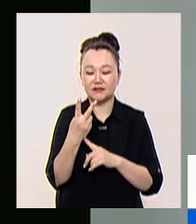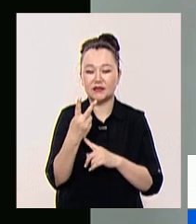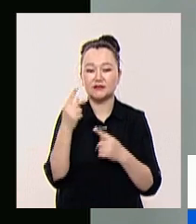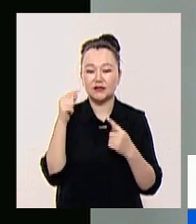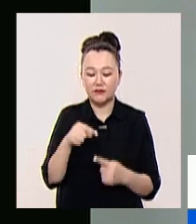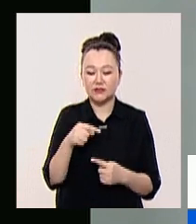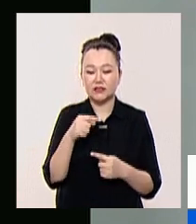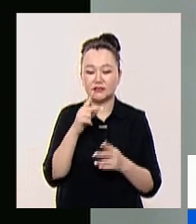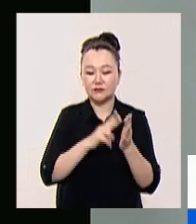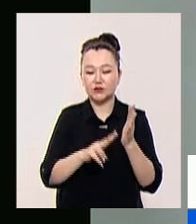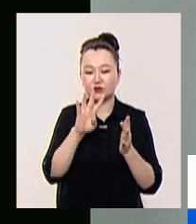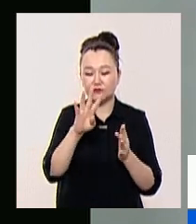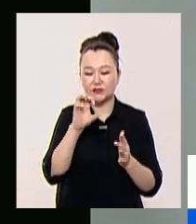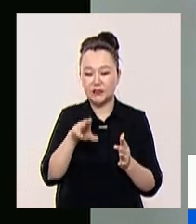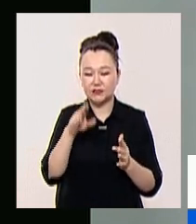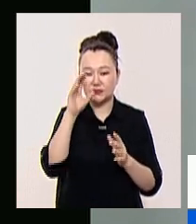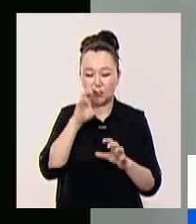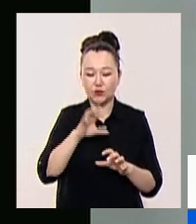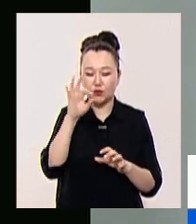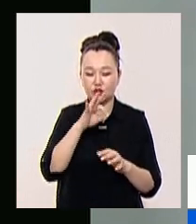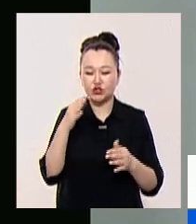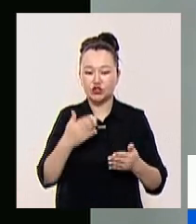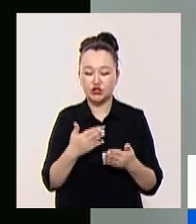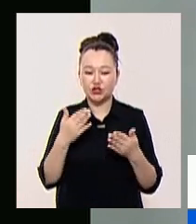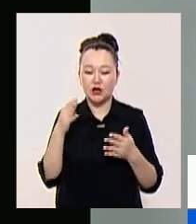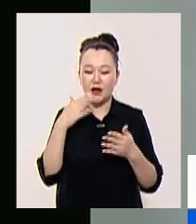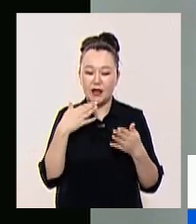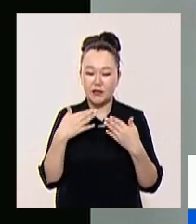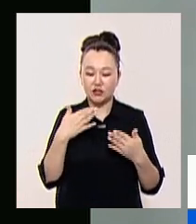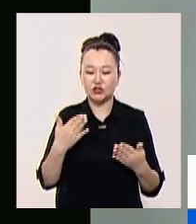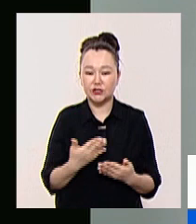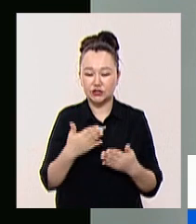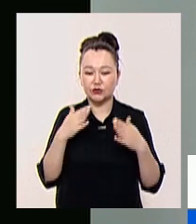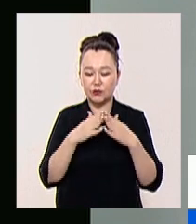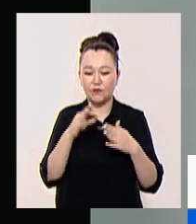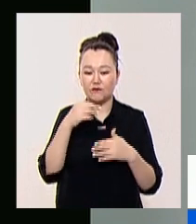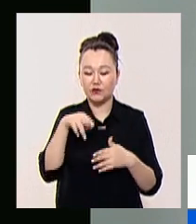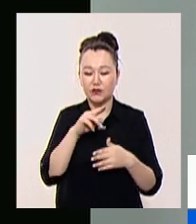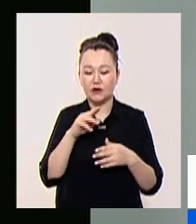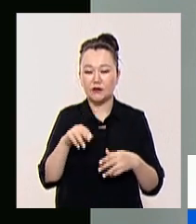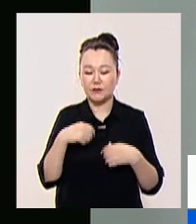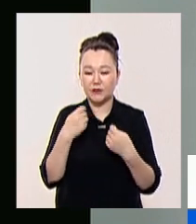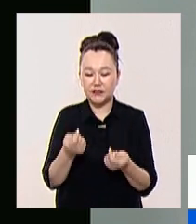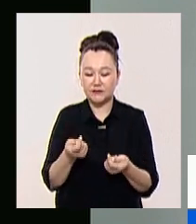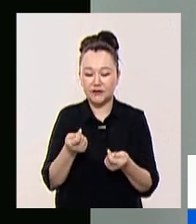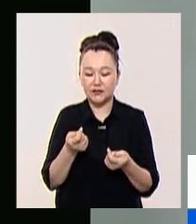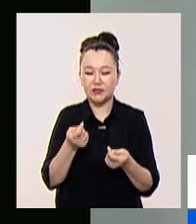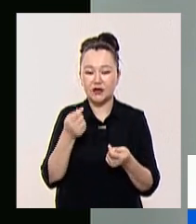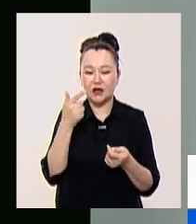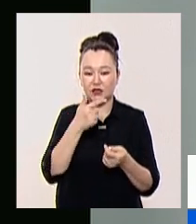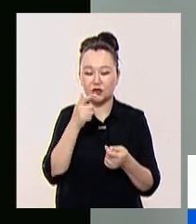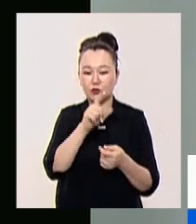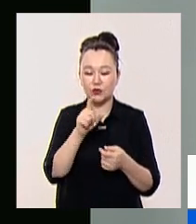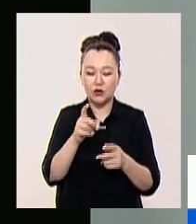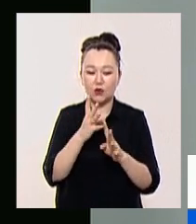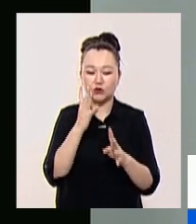с 74 статьей Закона о жилищных отношениях, жилище из государственного жилищного фонда предоставляется гражданам,